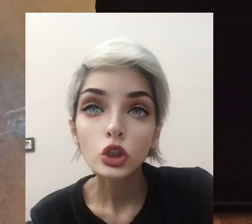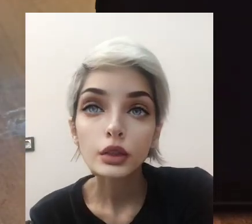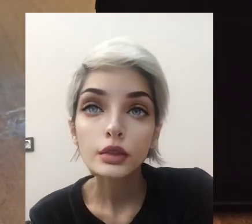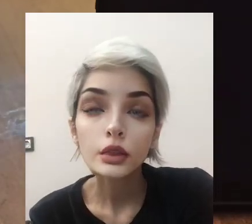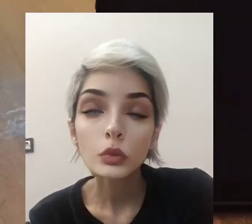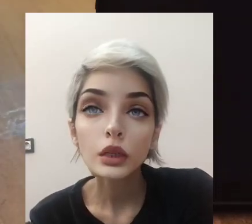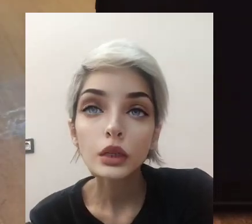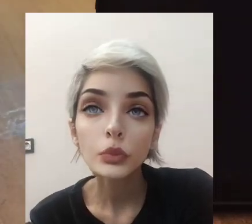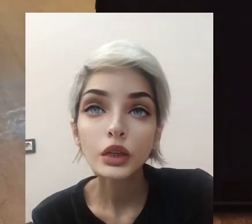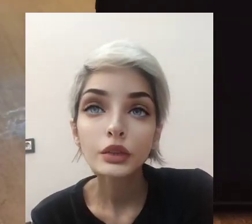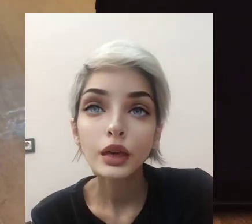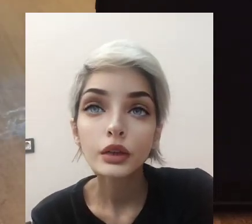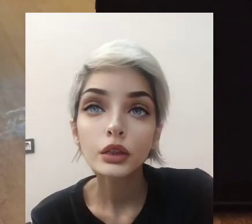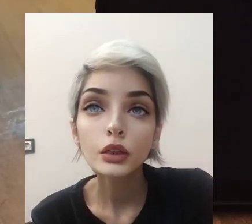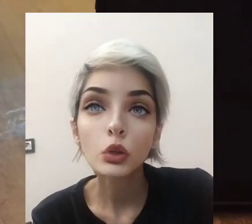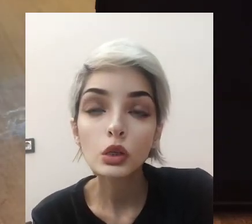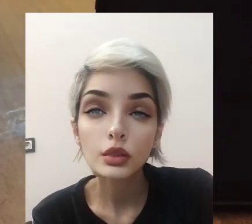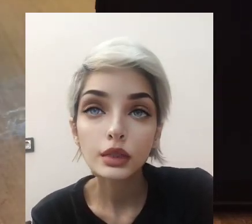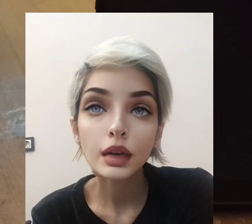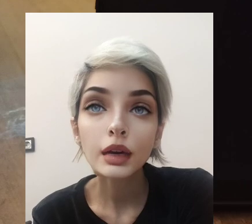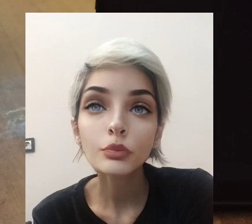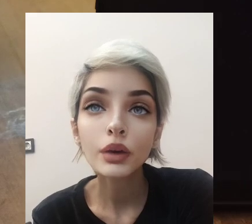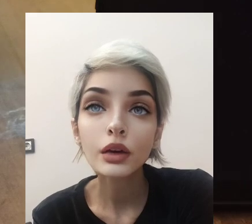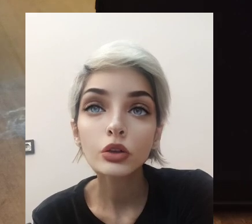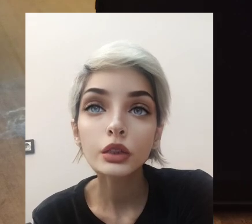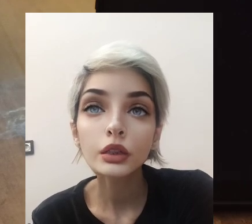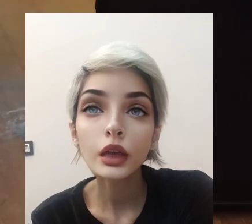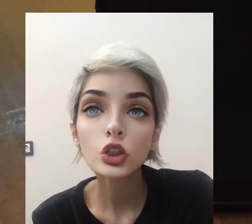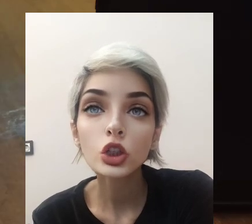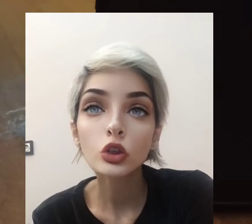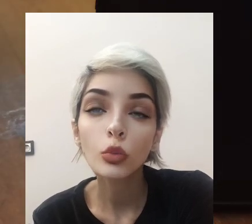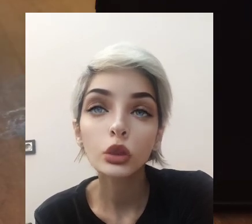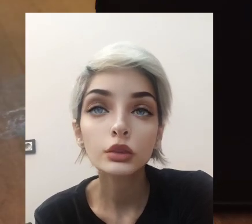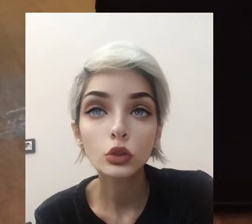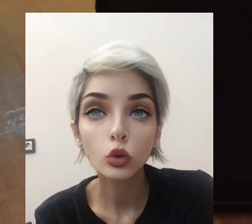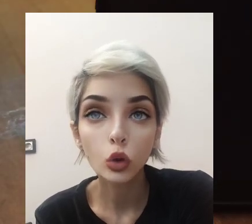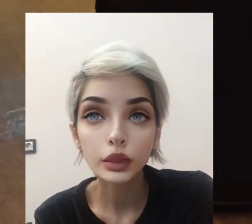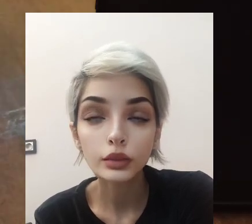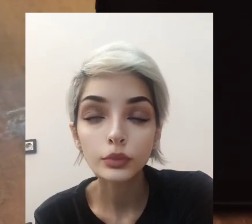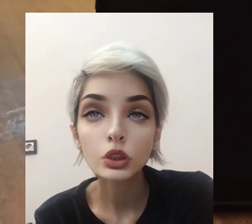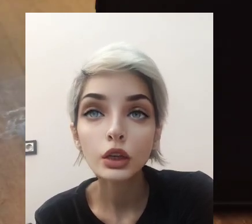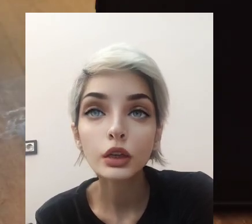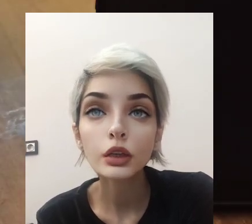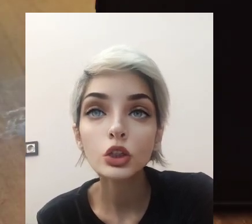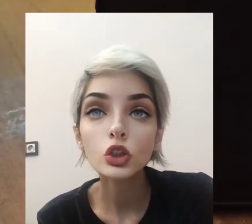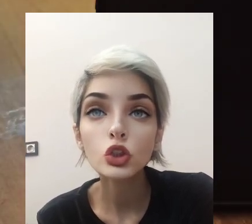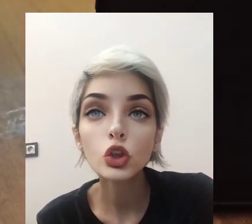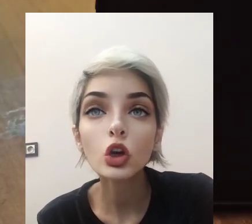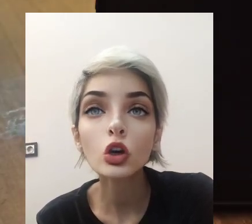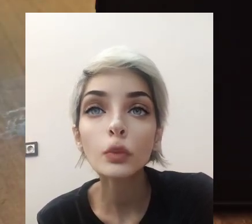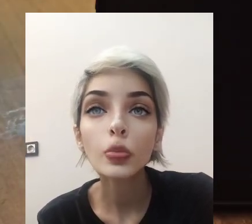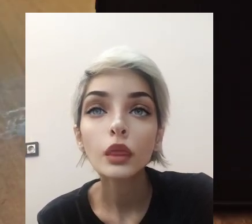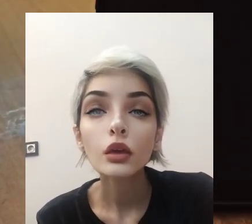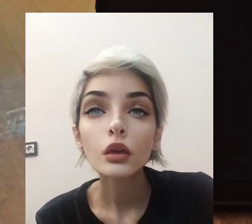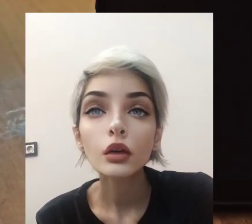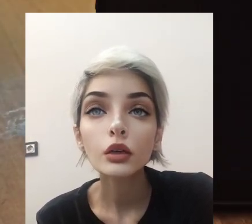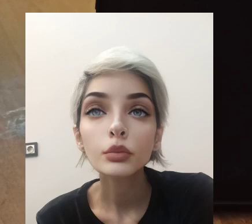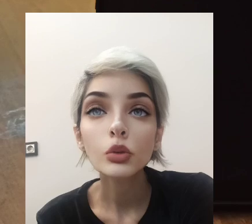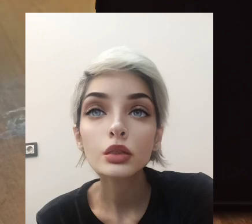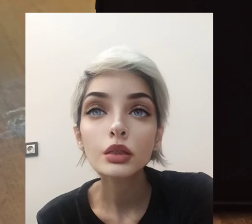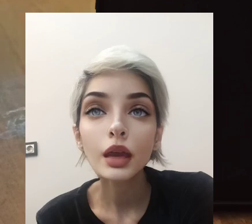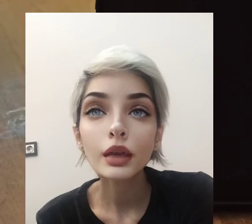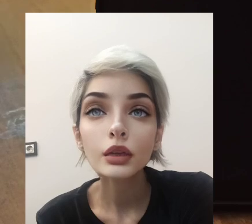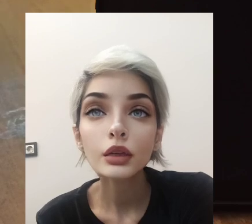بعدش رسید به بهترین بازیگر برای نقش رمانتیک کمدی که اینجا